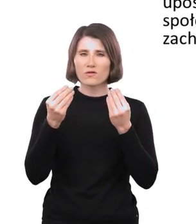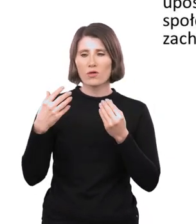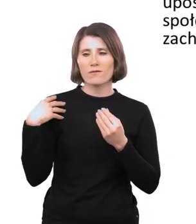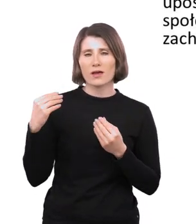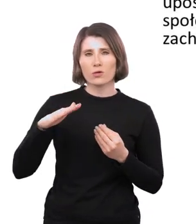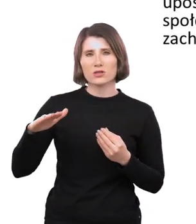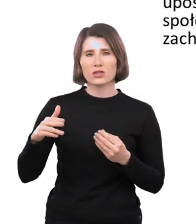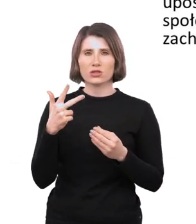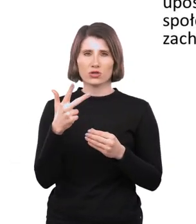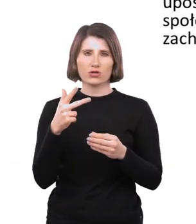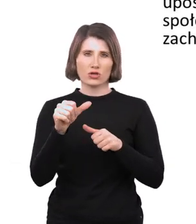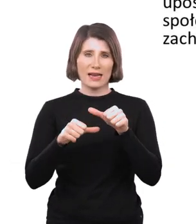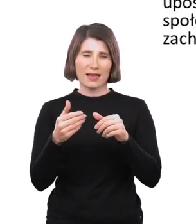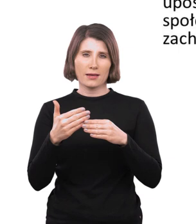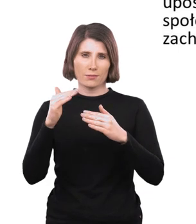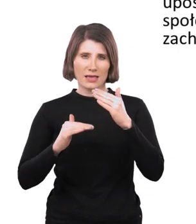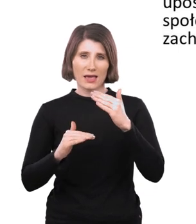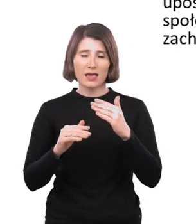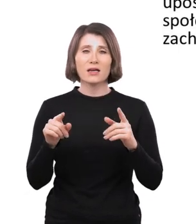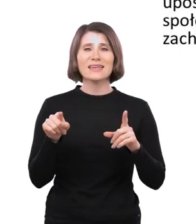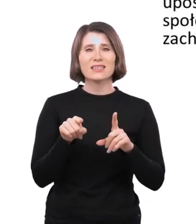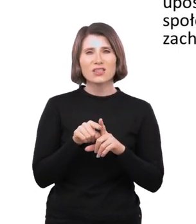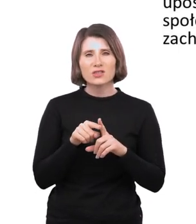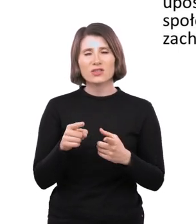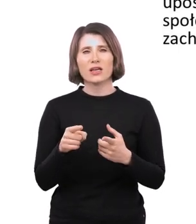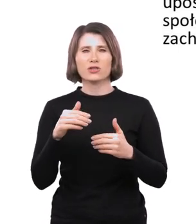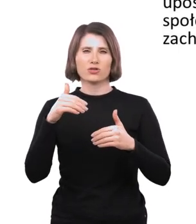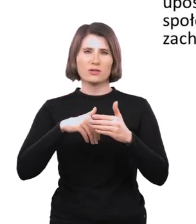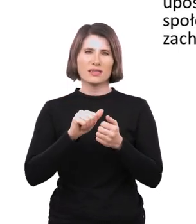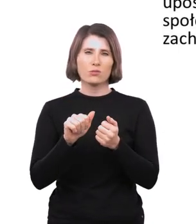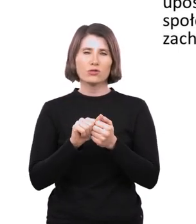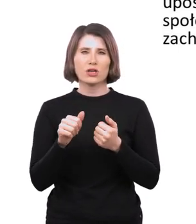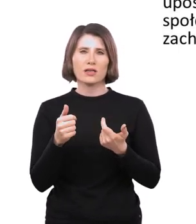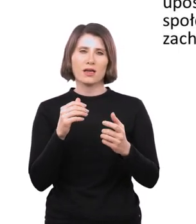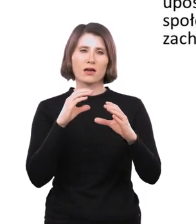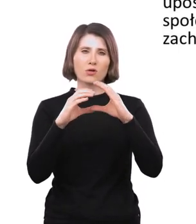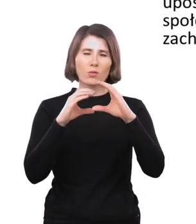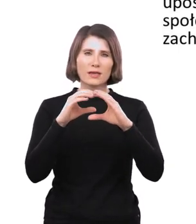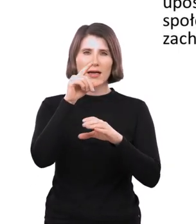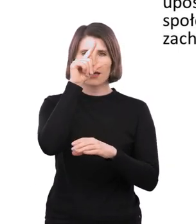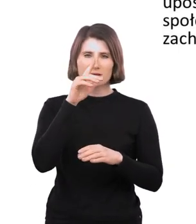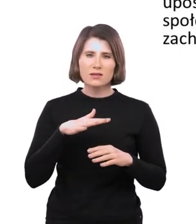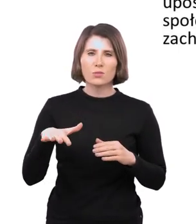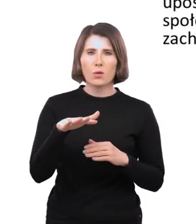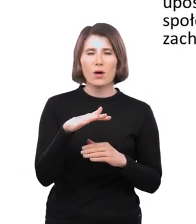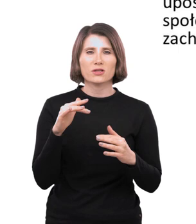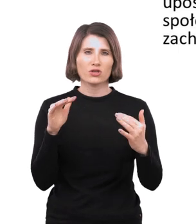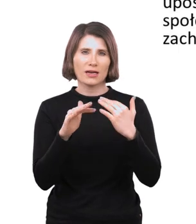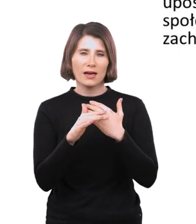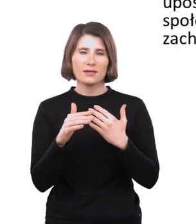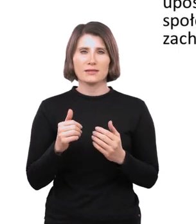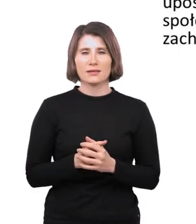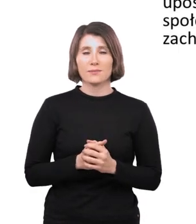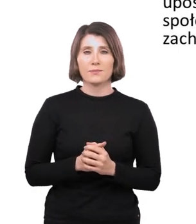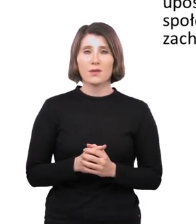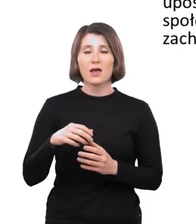życia oraz upośledzeniu w sferach interakcji społecznych, komunikacji i zachowania. Natomiast zespół